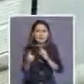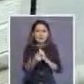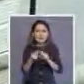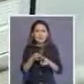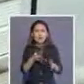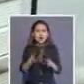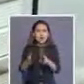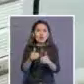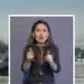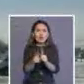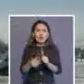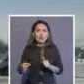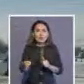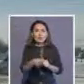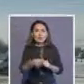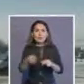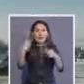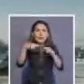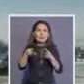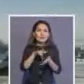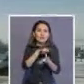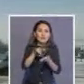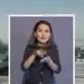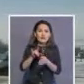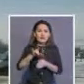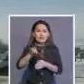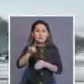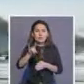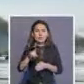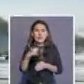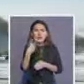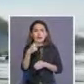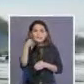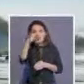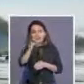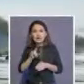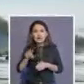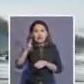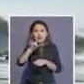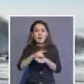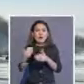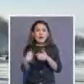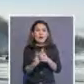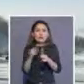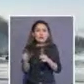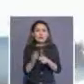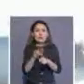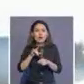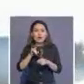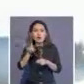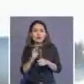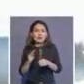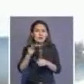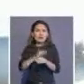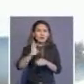торабында орналасқан облыс орталығының елордамен әуе қатынасы да бар. Алдағы екі жылда әуежайдың ұшып-қону алаңы қайта жөнделіп, ұшақтар жаңартылуы